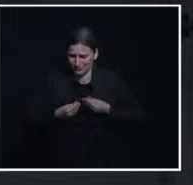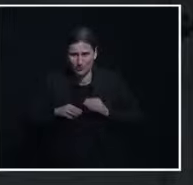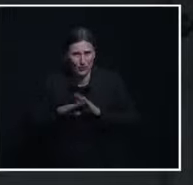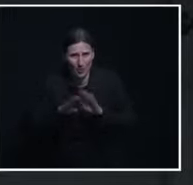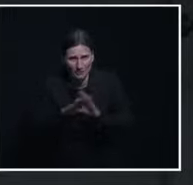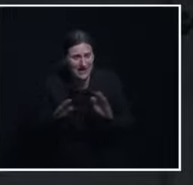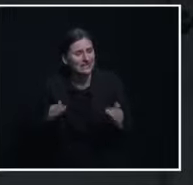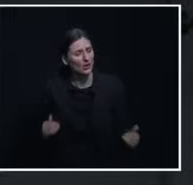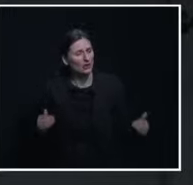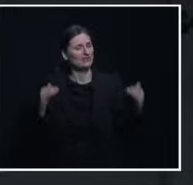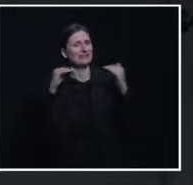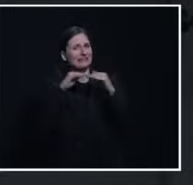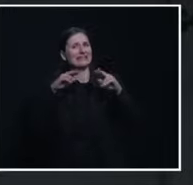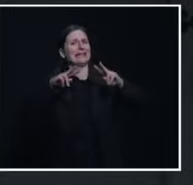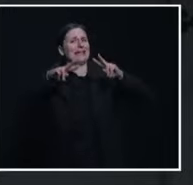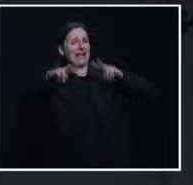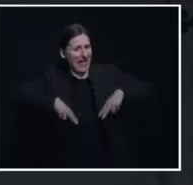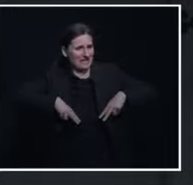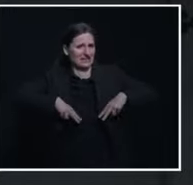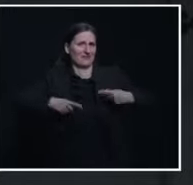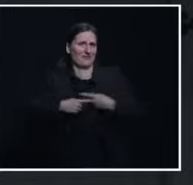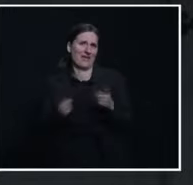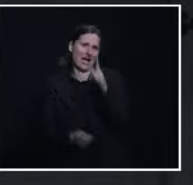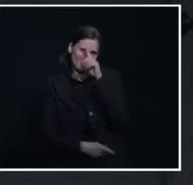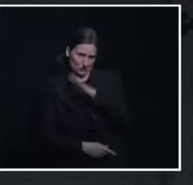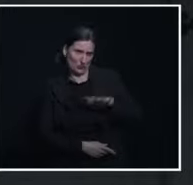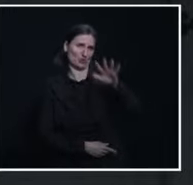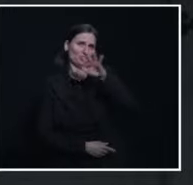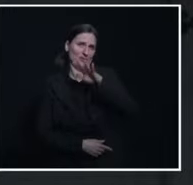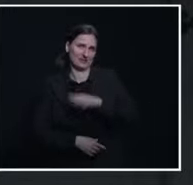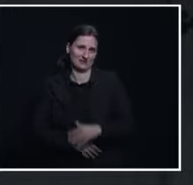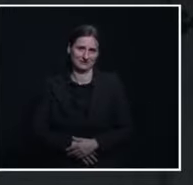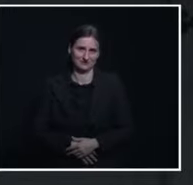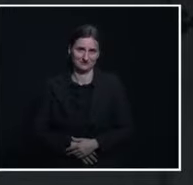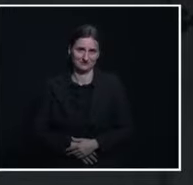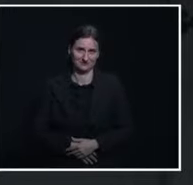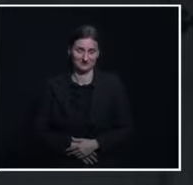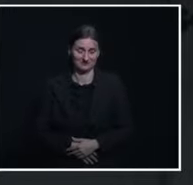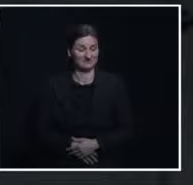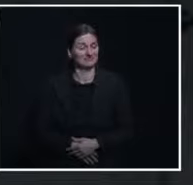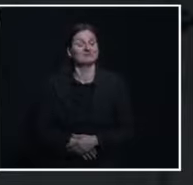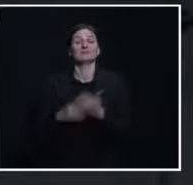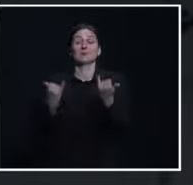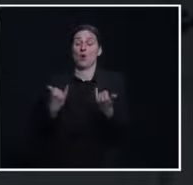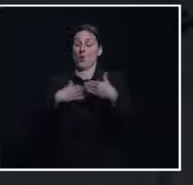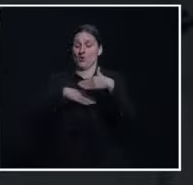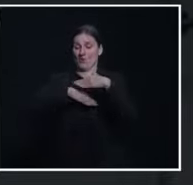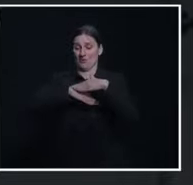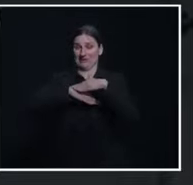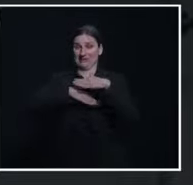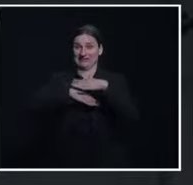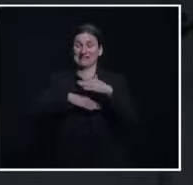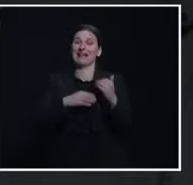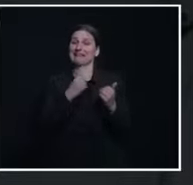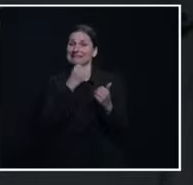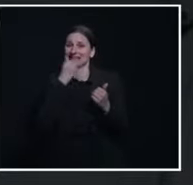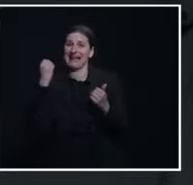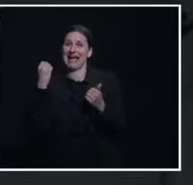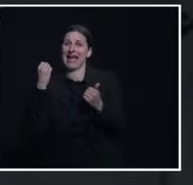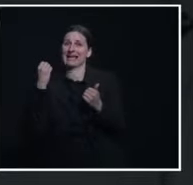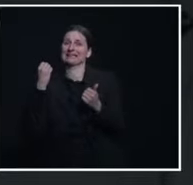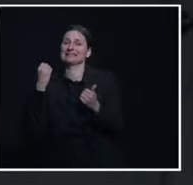die gleichen Rechte wie alle anderen Menschen in Deutschland auch. In einer Zeit, in der Rechtsextremisten